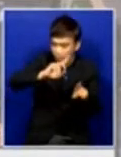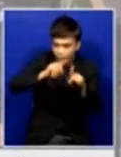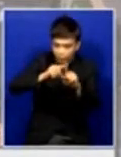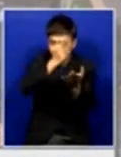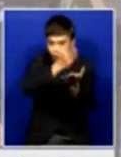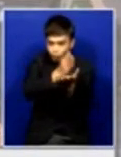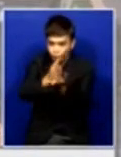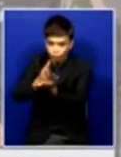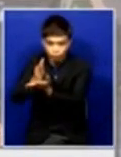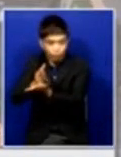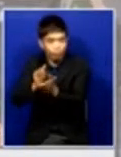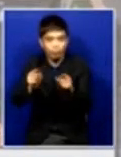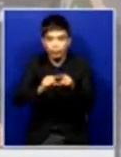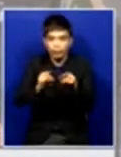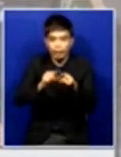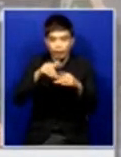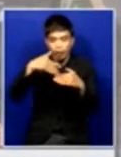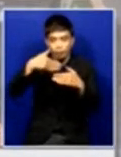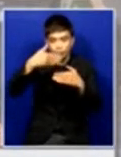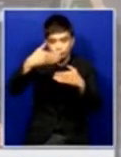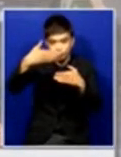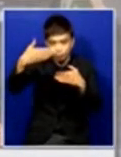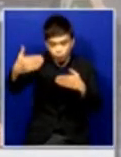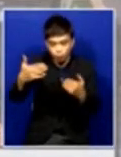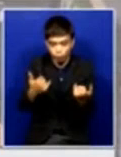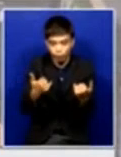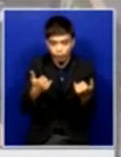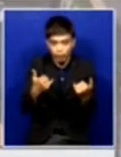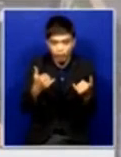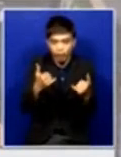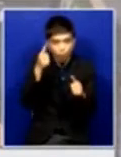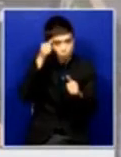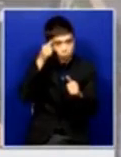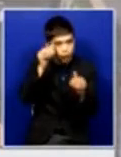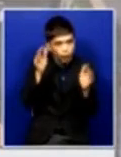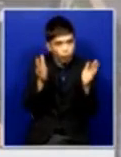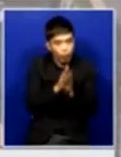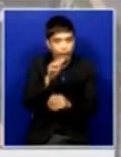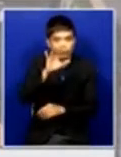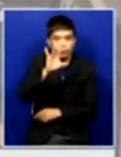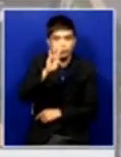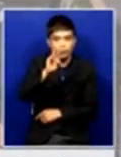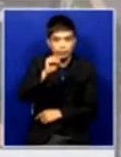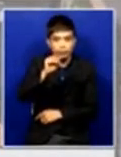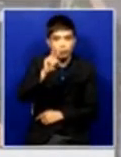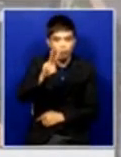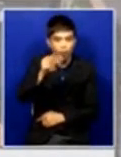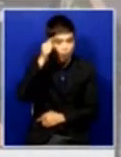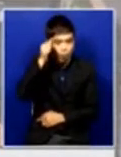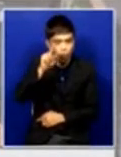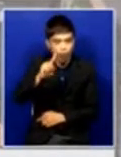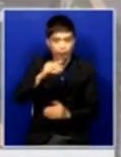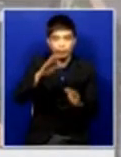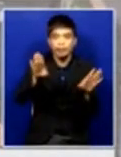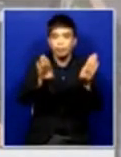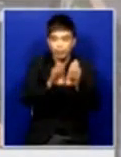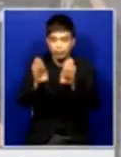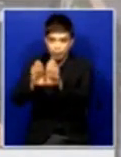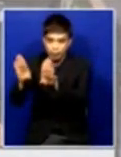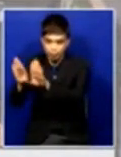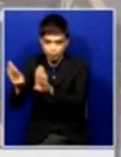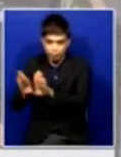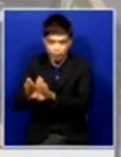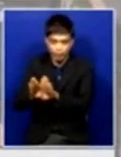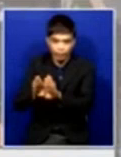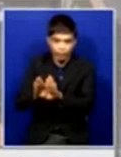าจนปัจจุบันนี้ครับท่านประธานรวมระยะเวลาแล้ว72วันที่เราได้มีการล็อกดาวน์นะครับประเ